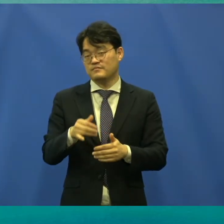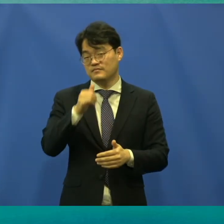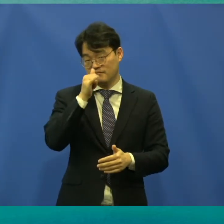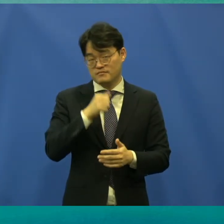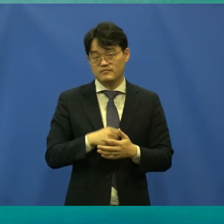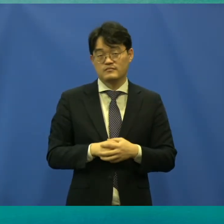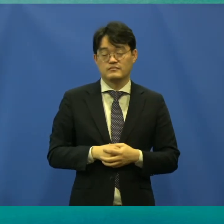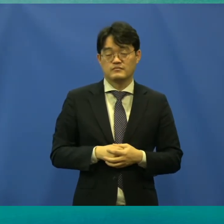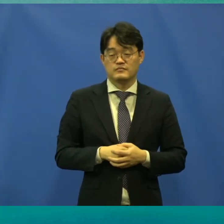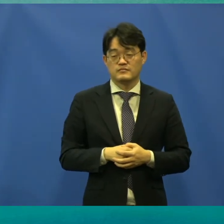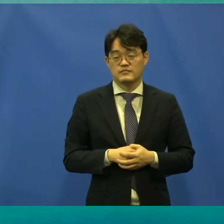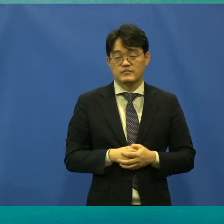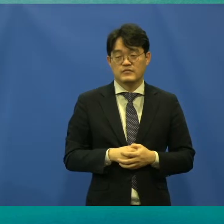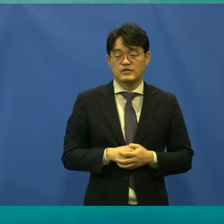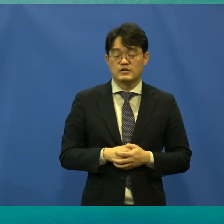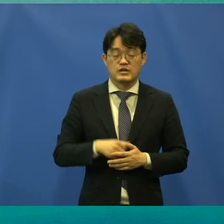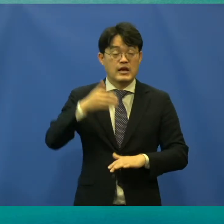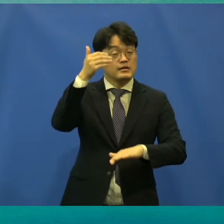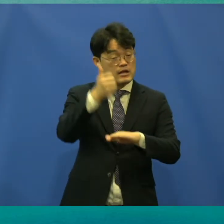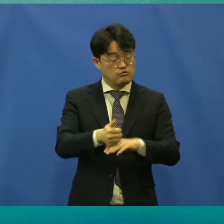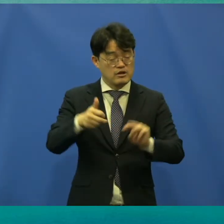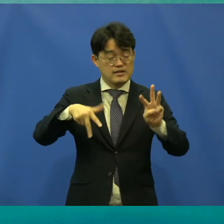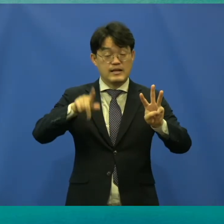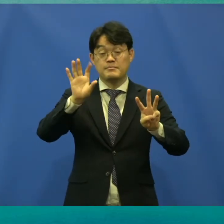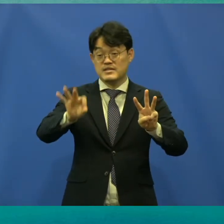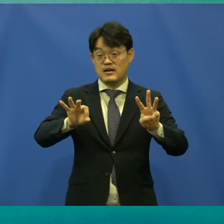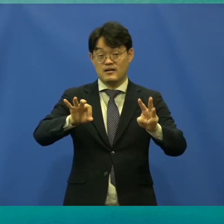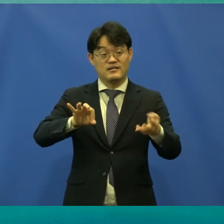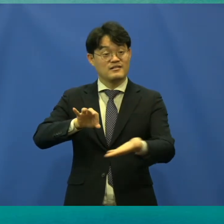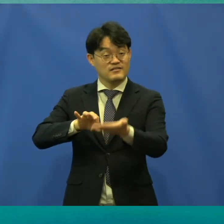수종신학교 출신 맞나?